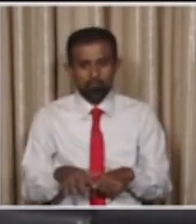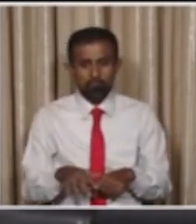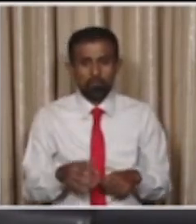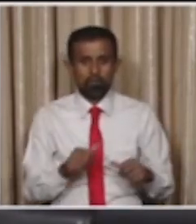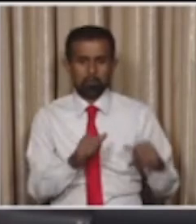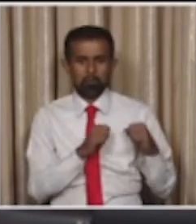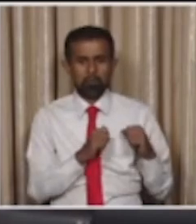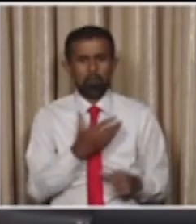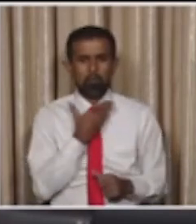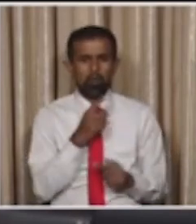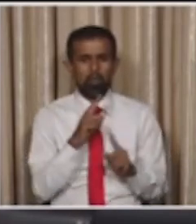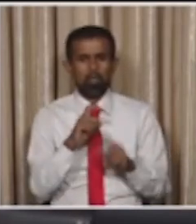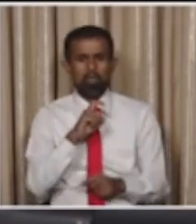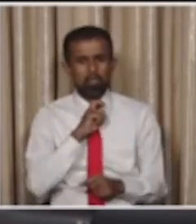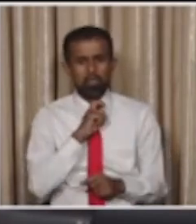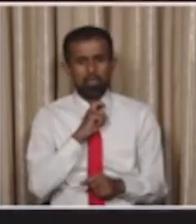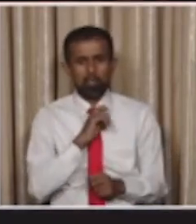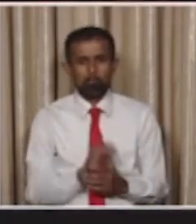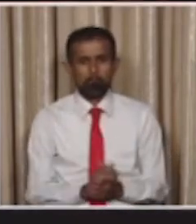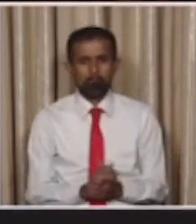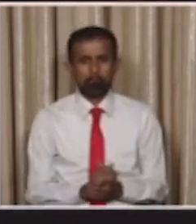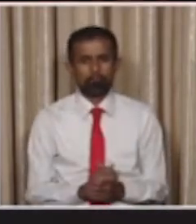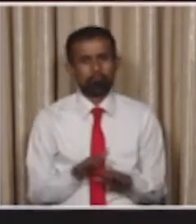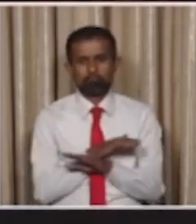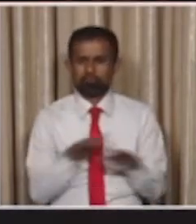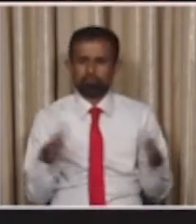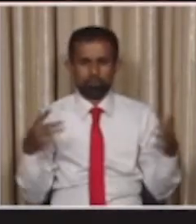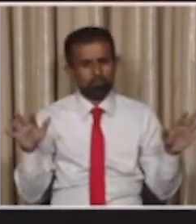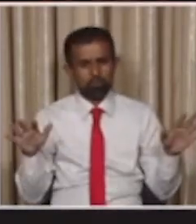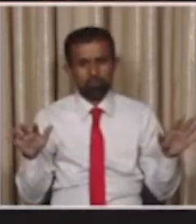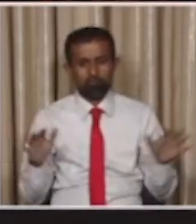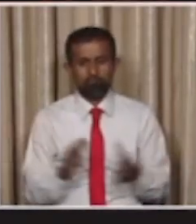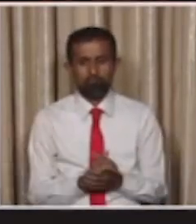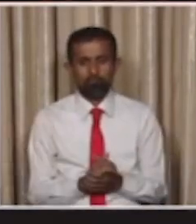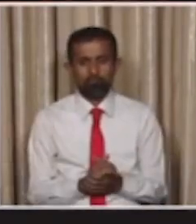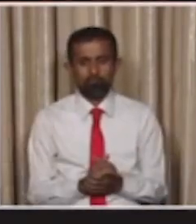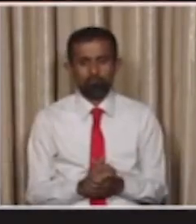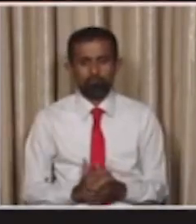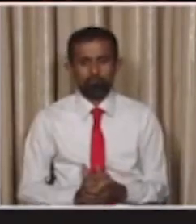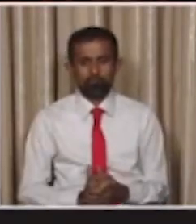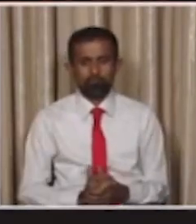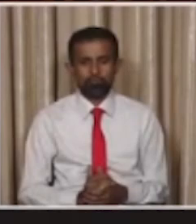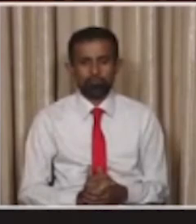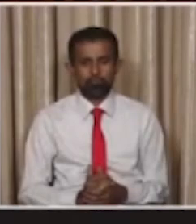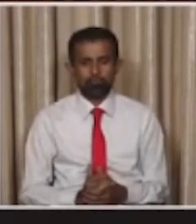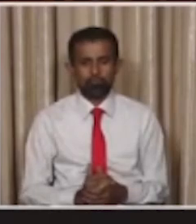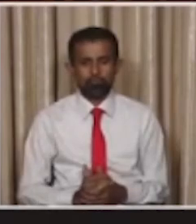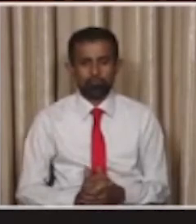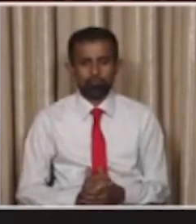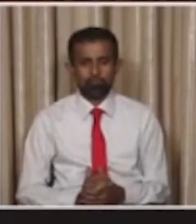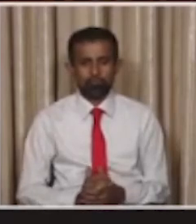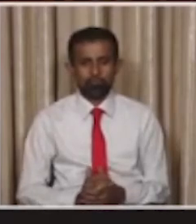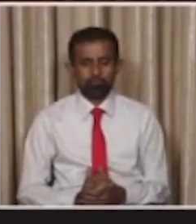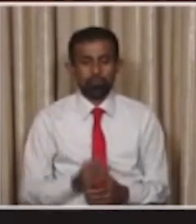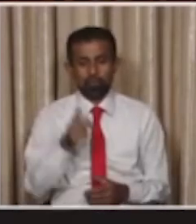දාගන්න බොරුවට කෑ ගහන එක යැතිනේ ඒක. දැන් ඔක උදලින් නතර කරන්න. හරි. හරි ඔබතුමා. හරි